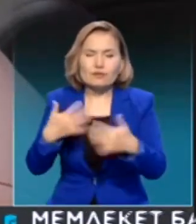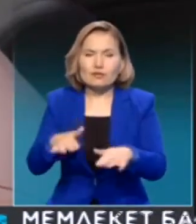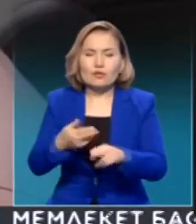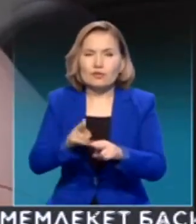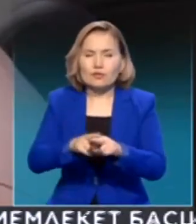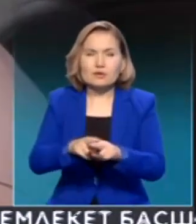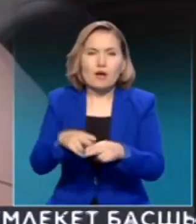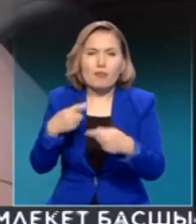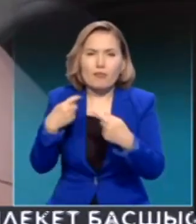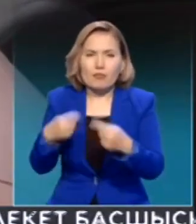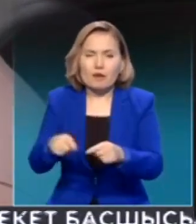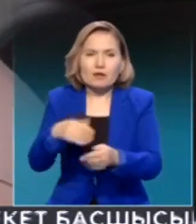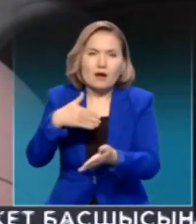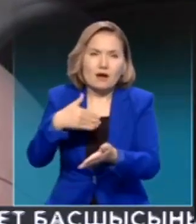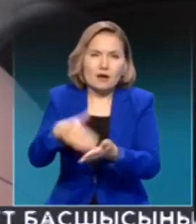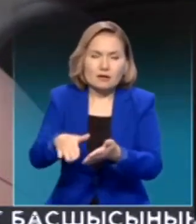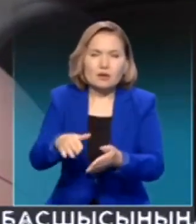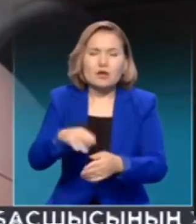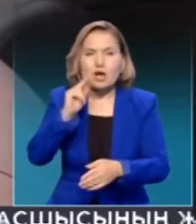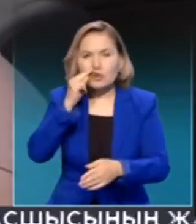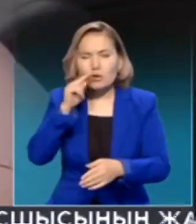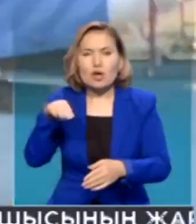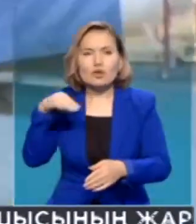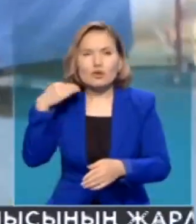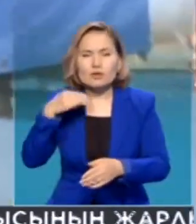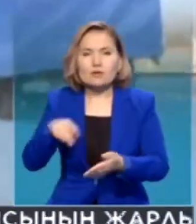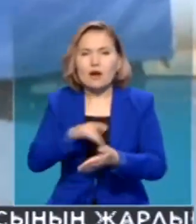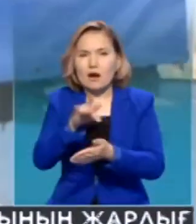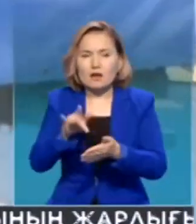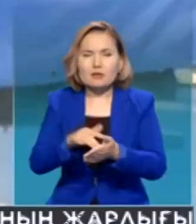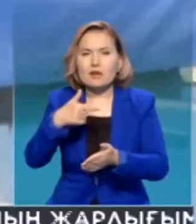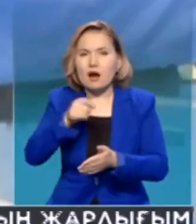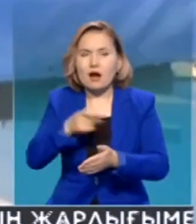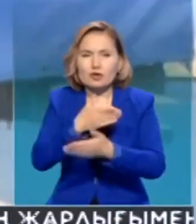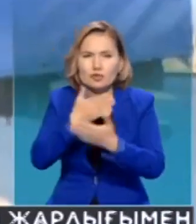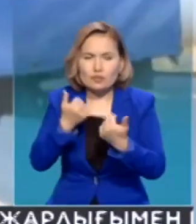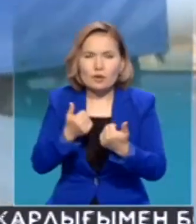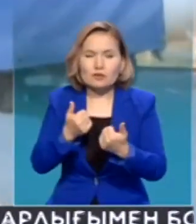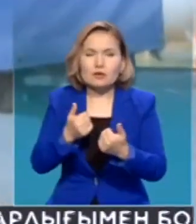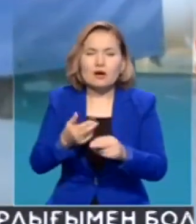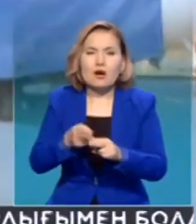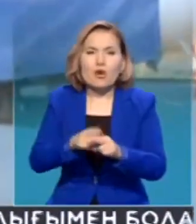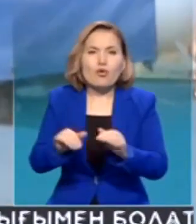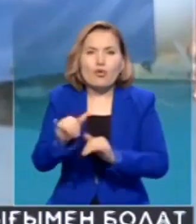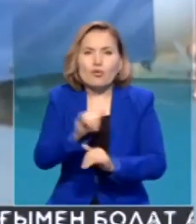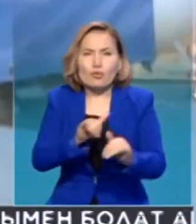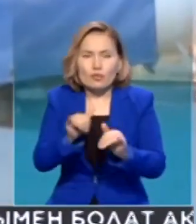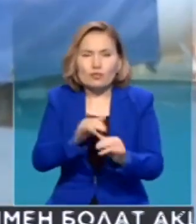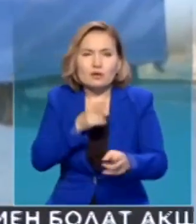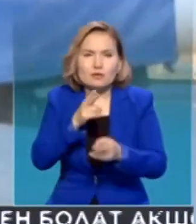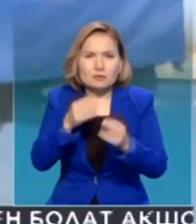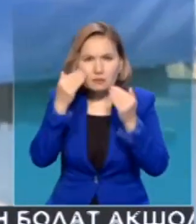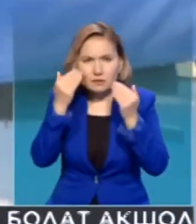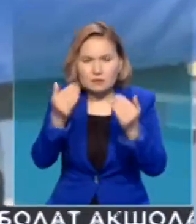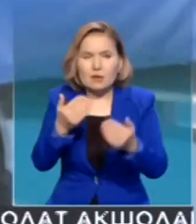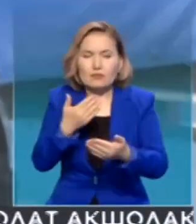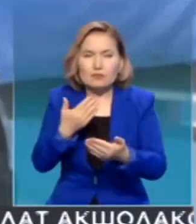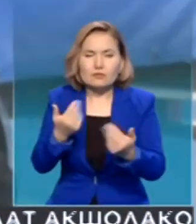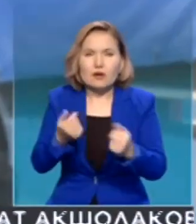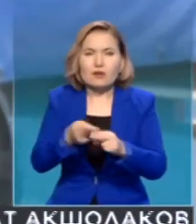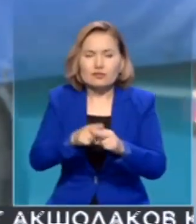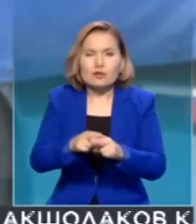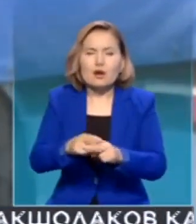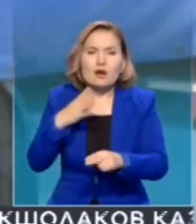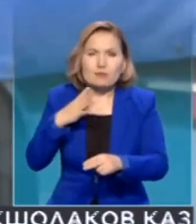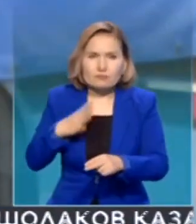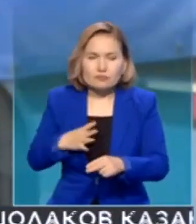теңге. Вообще жоқ, дефицит Шымкент, Түркістан бойынша. Енді оман білмеймін ғой, қайырға шейін жететініміз. Жете маған жерге бензинмен барамыз арай. Енді амалдаймыз,